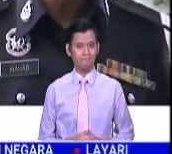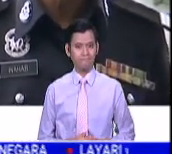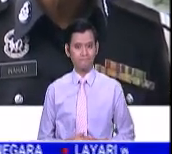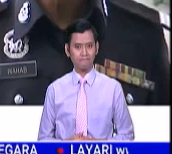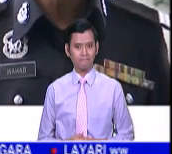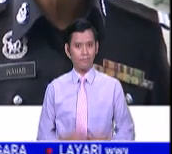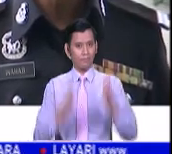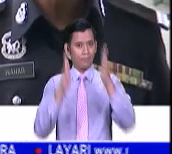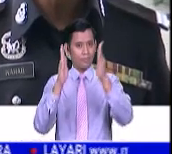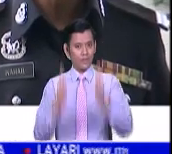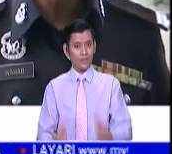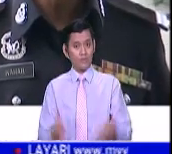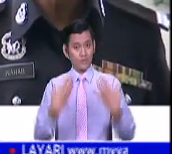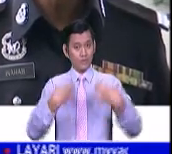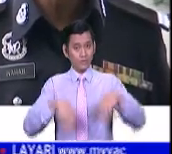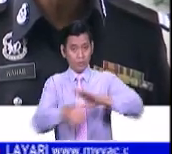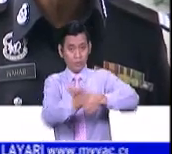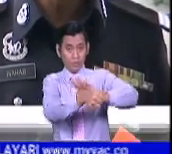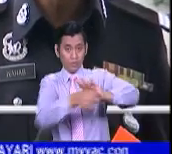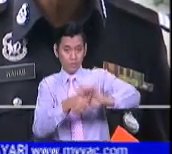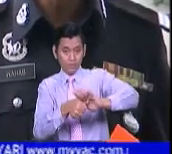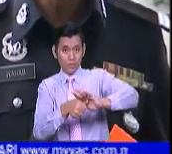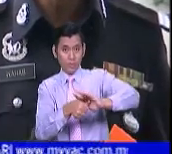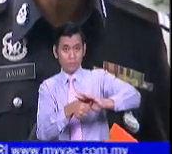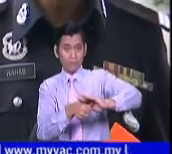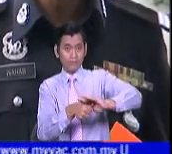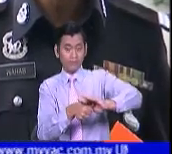suspek cuba mengaburi pihak polis